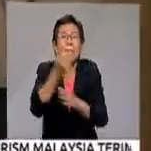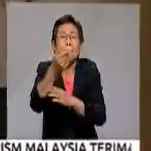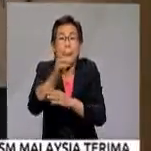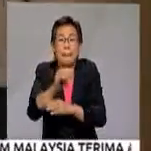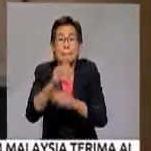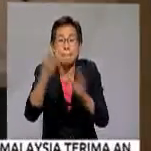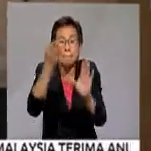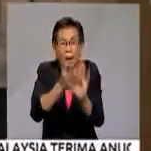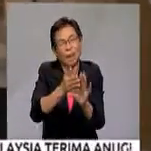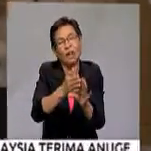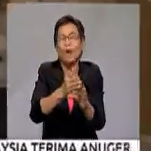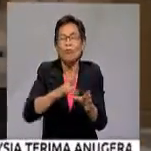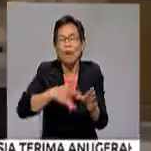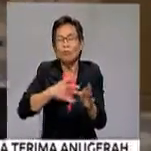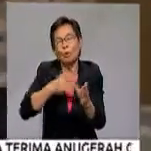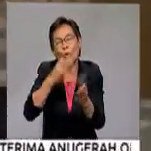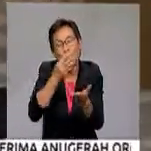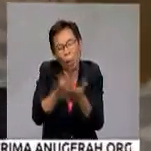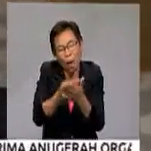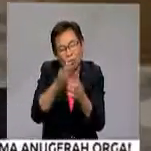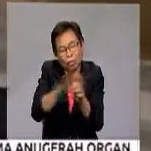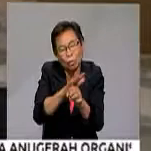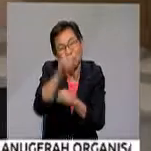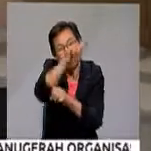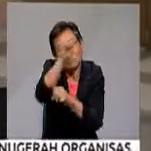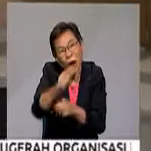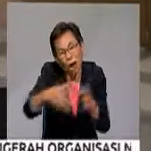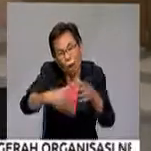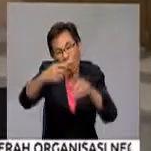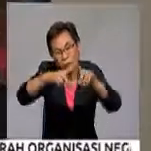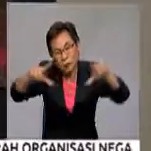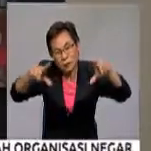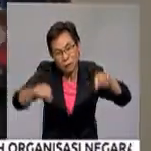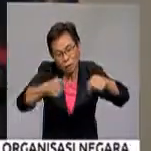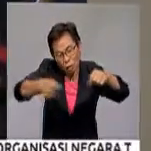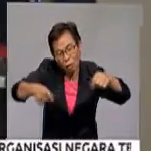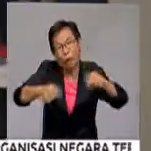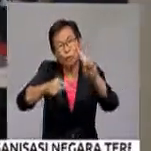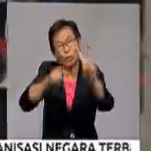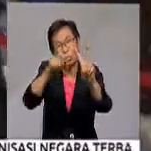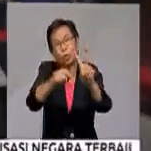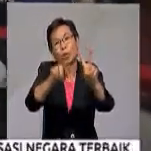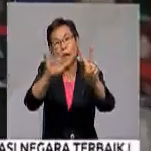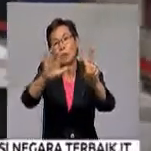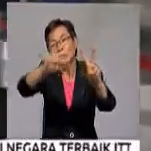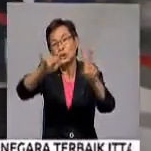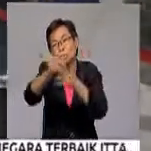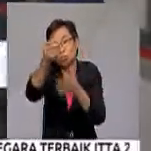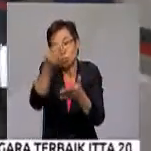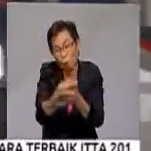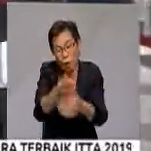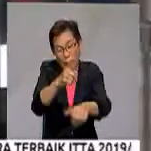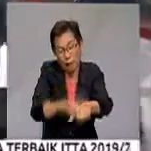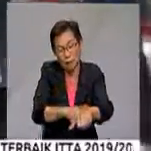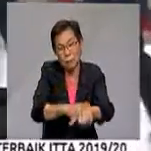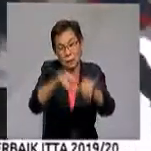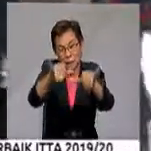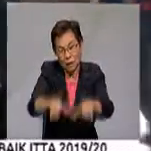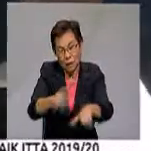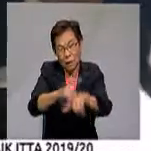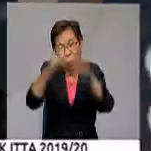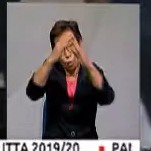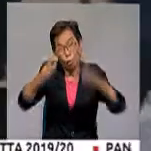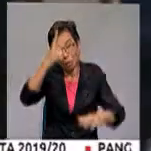miliknya mencukupi. Apabila ditanya mengenai pengeluaran cek berjumlah 2.5 juta ringgit ketika berada di